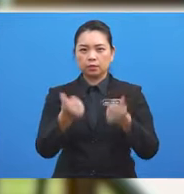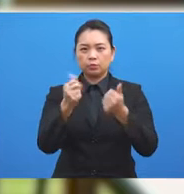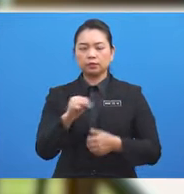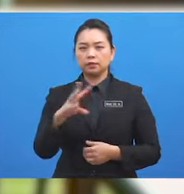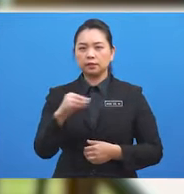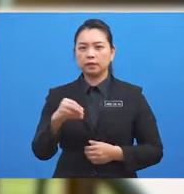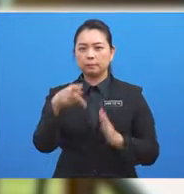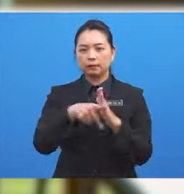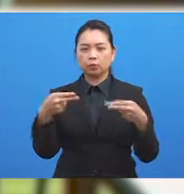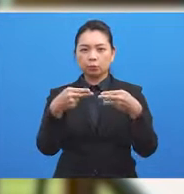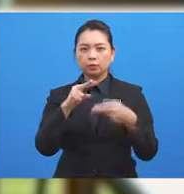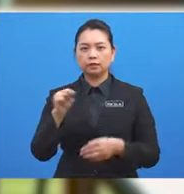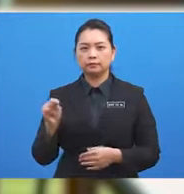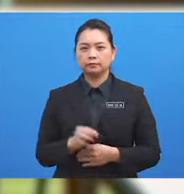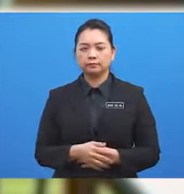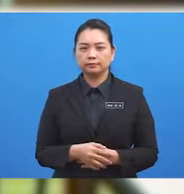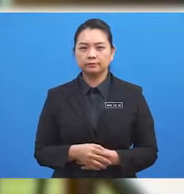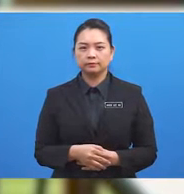dan perhubungan.